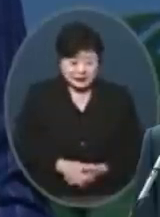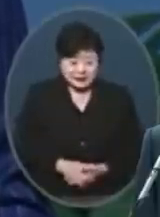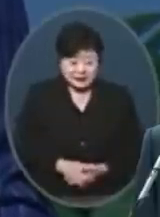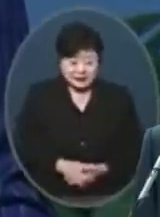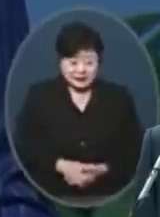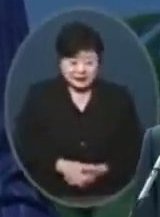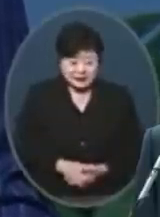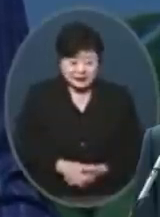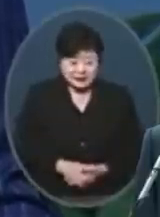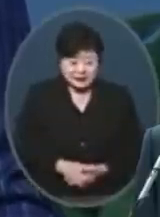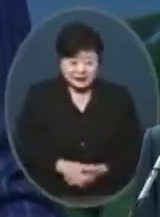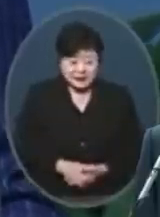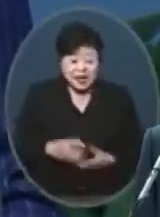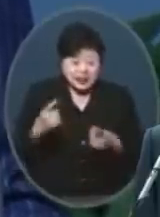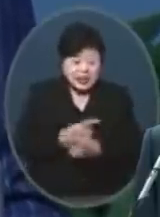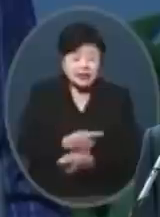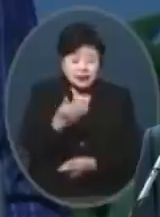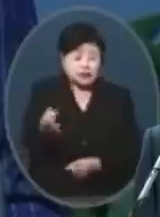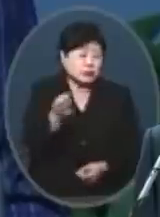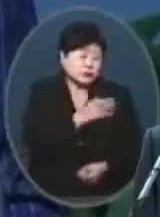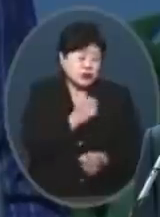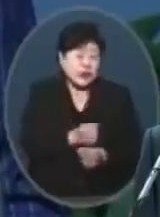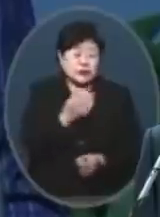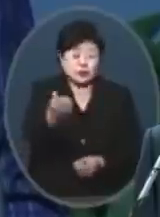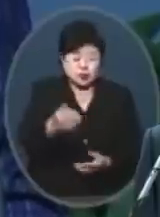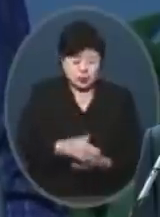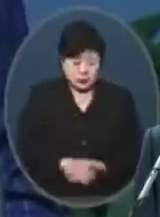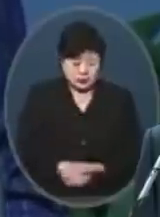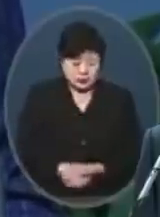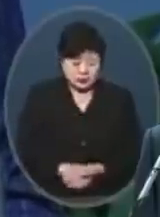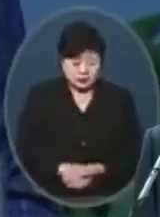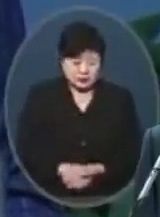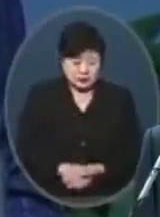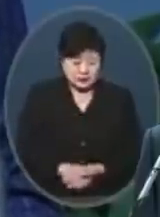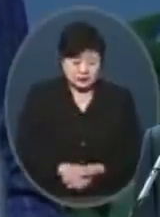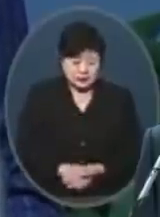그 대가로 여러분을 부요하게 하려 합니다.